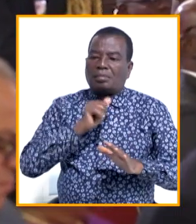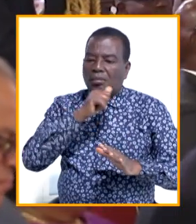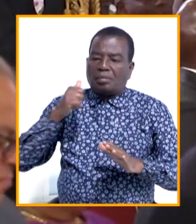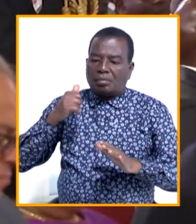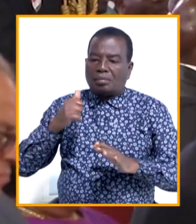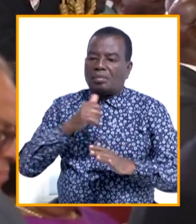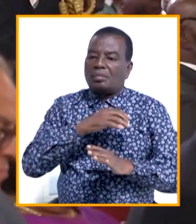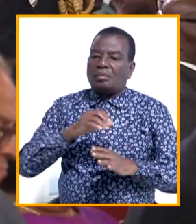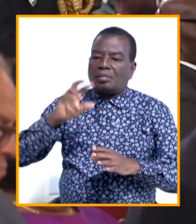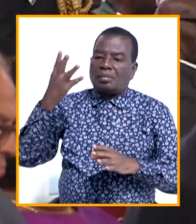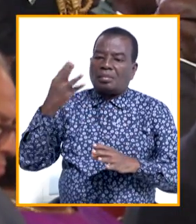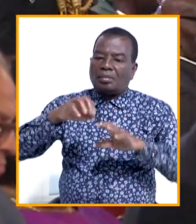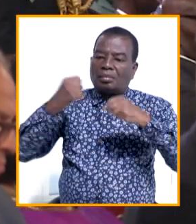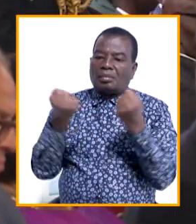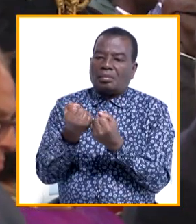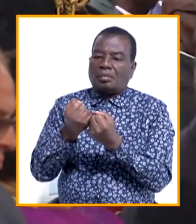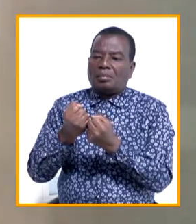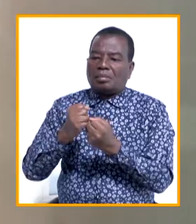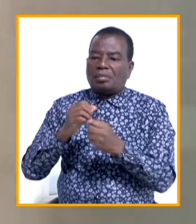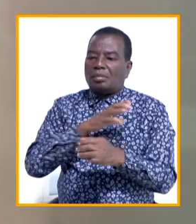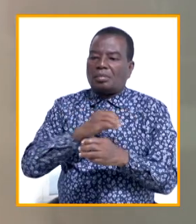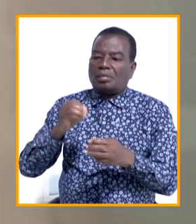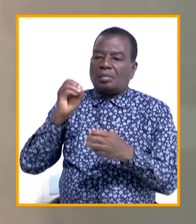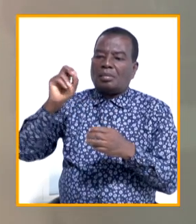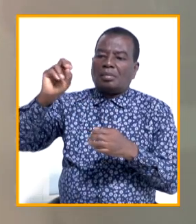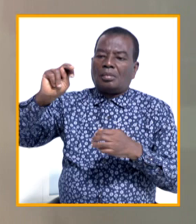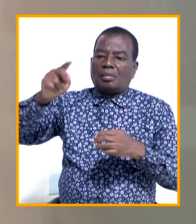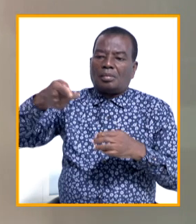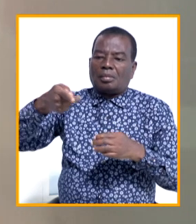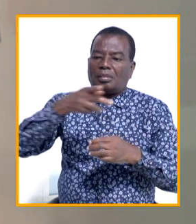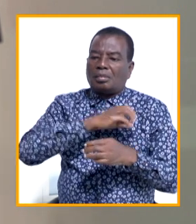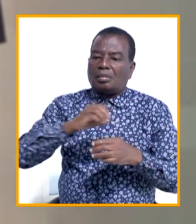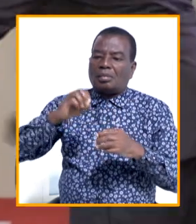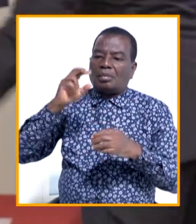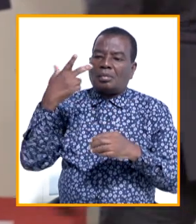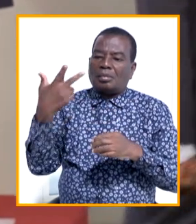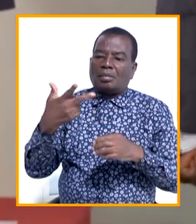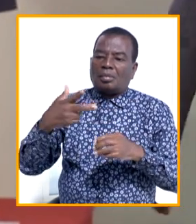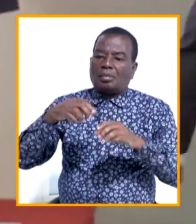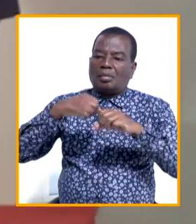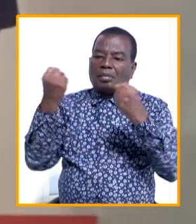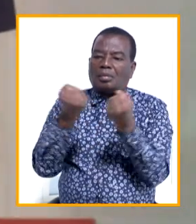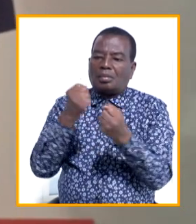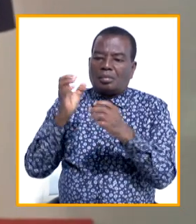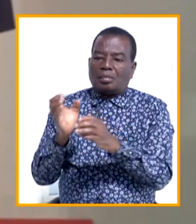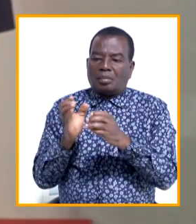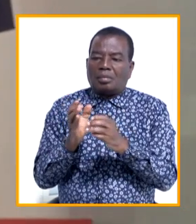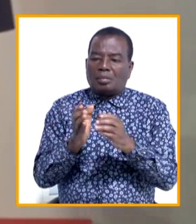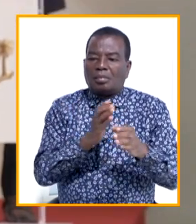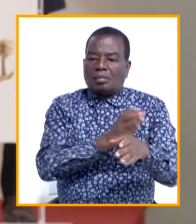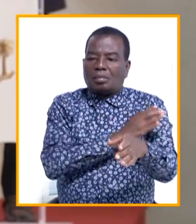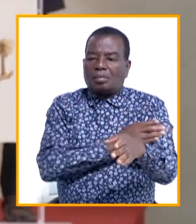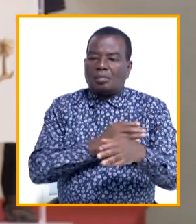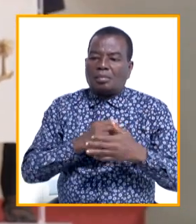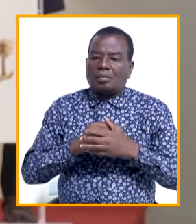sociétés coopérativ et organisations non gouvernementales et trois associations de développ et organisation